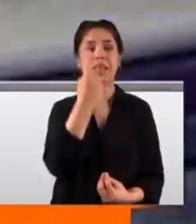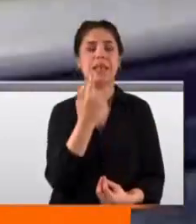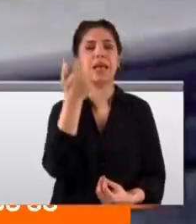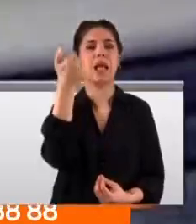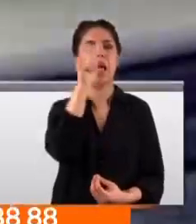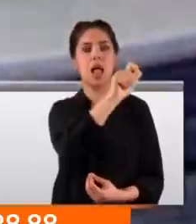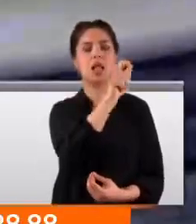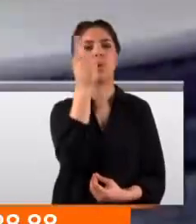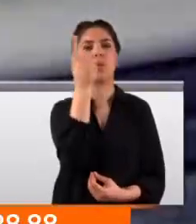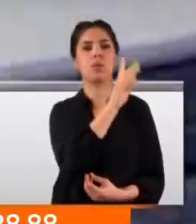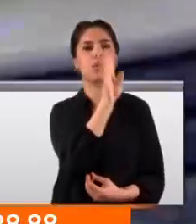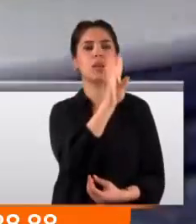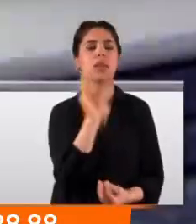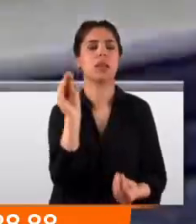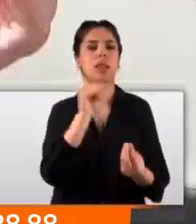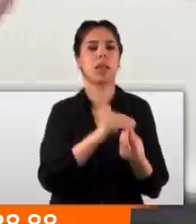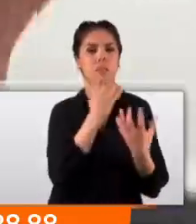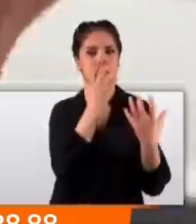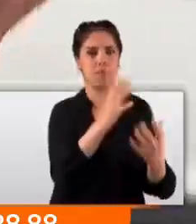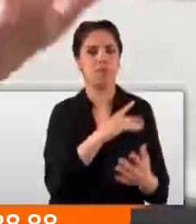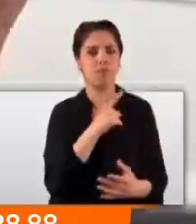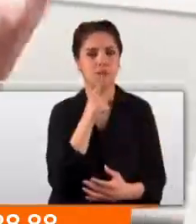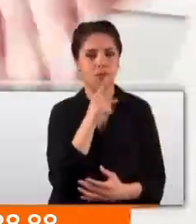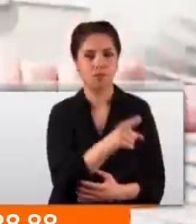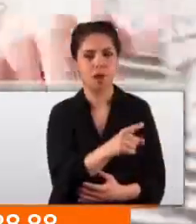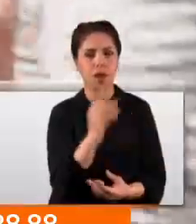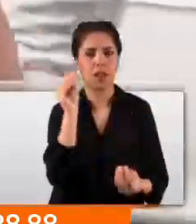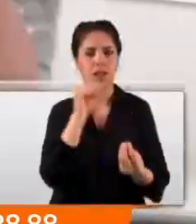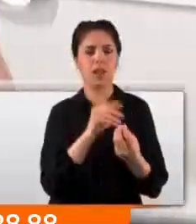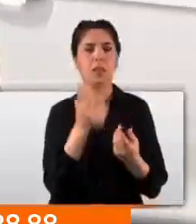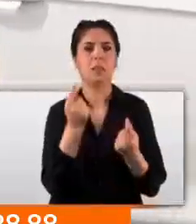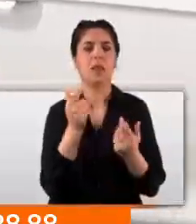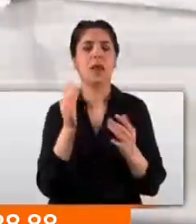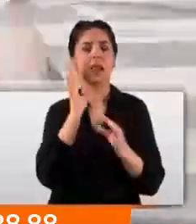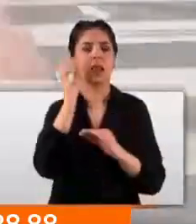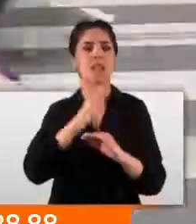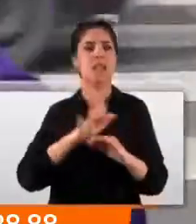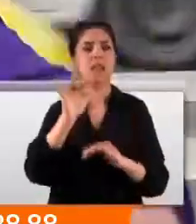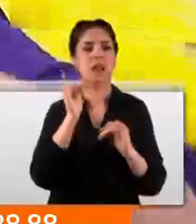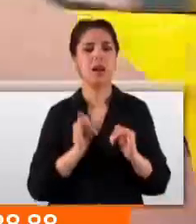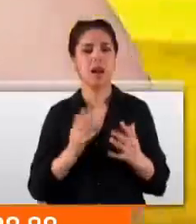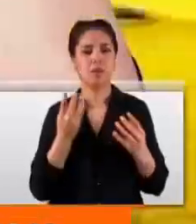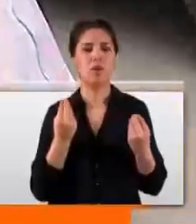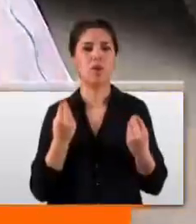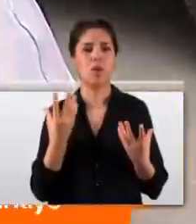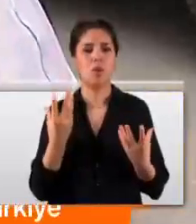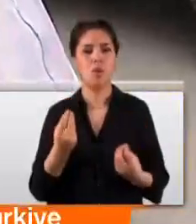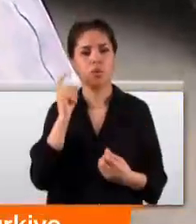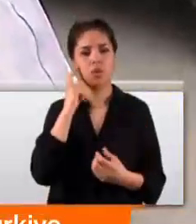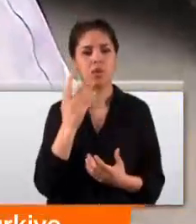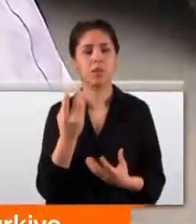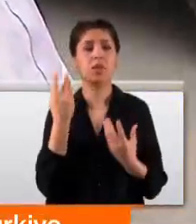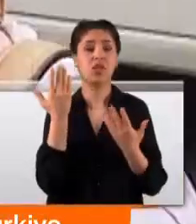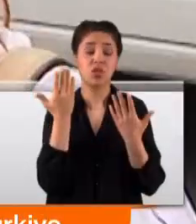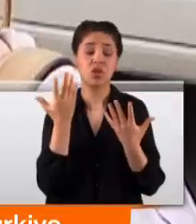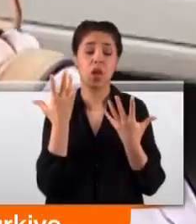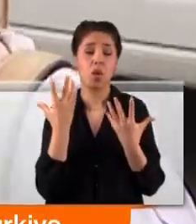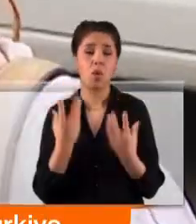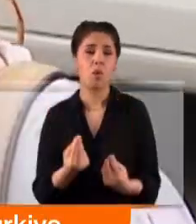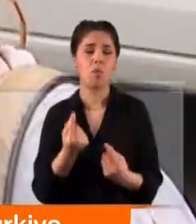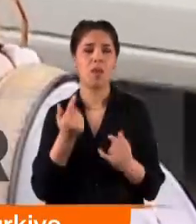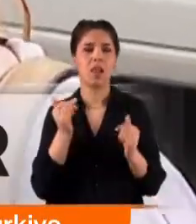ay %40 zam önerdiler. Zam biraz insanları rahatlatacaktır. Hani iyi olur bence. İnşallah olur. Yani